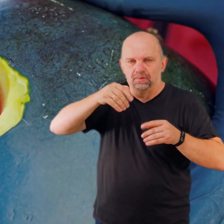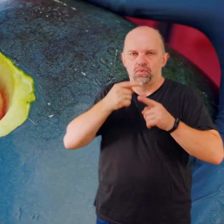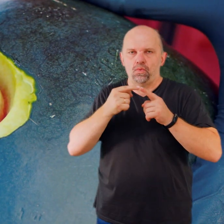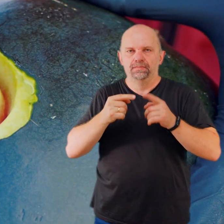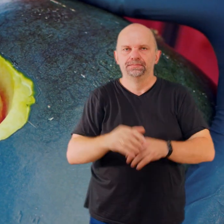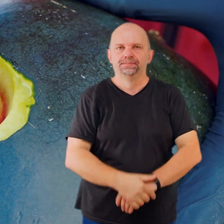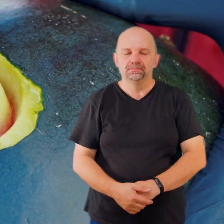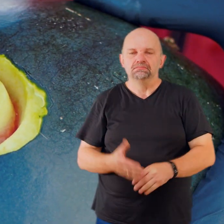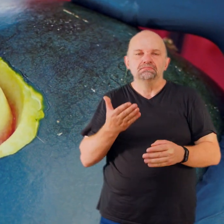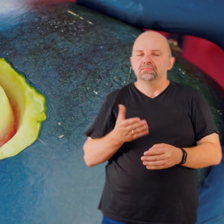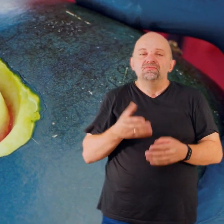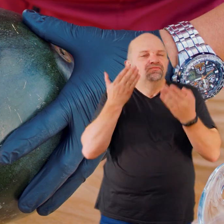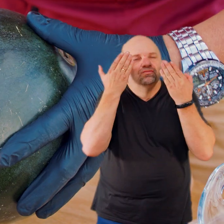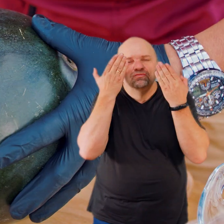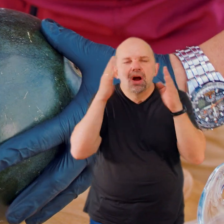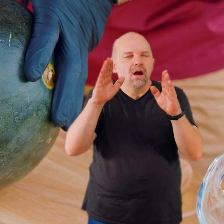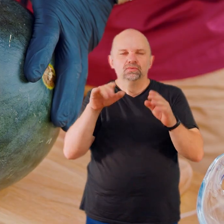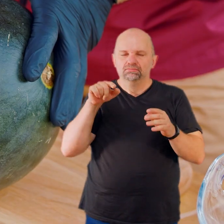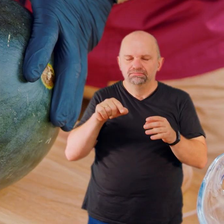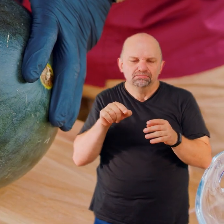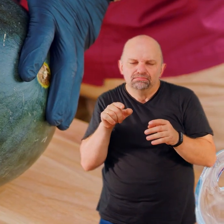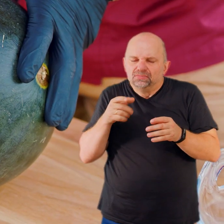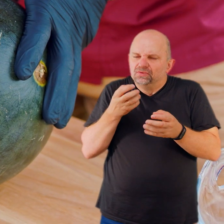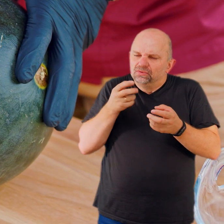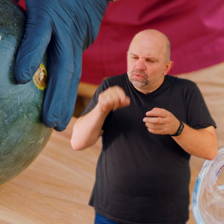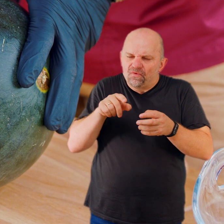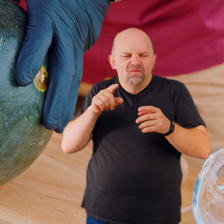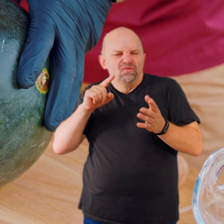kolejny płatek, trzeci już wychodzi nam.